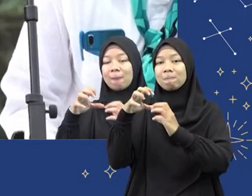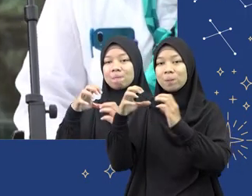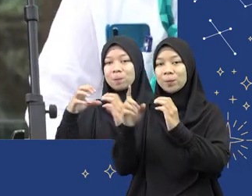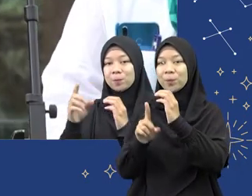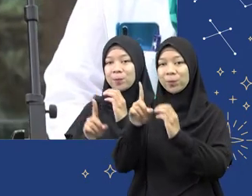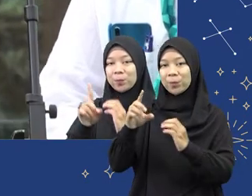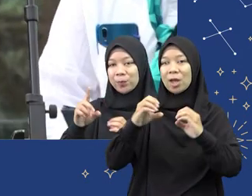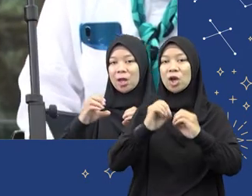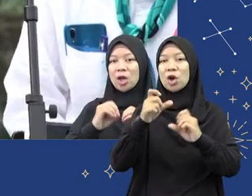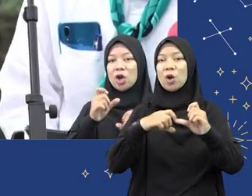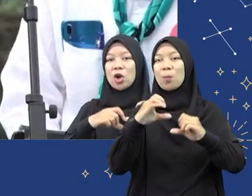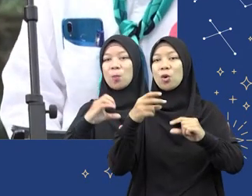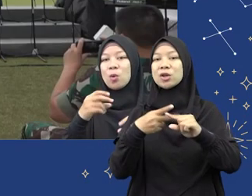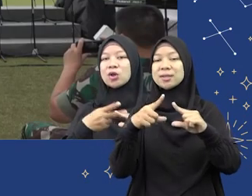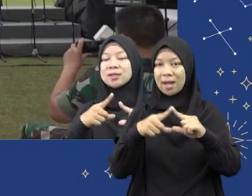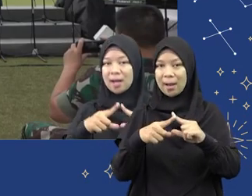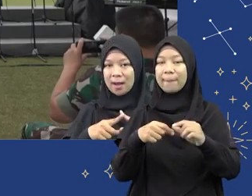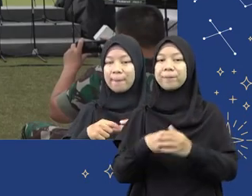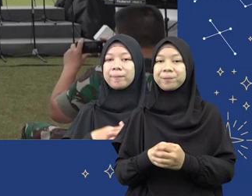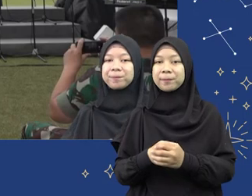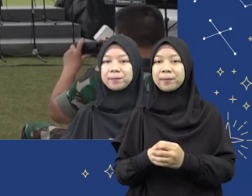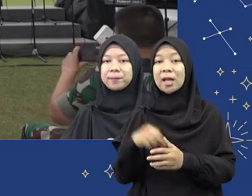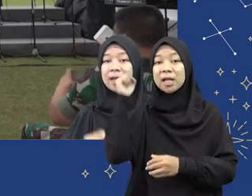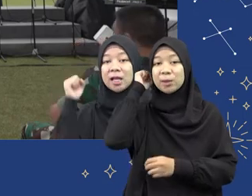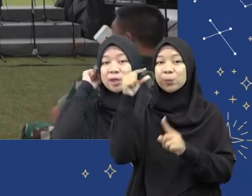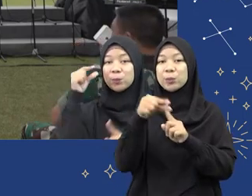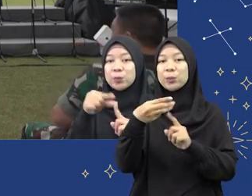kepada Doktor Anda Permana wardaya